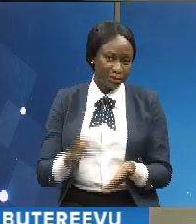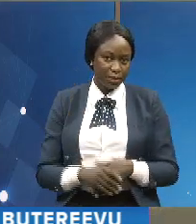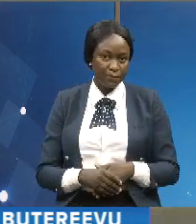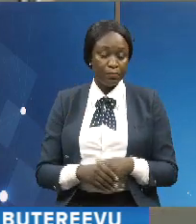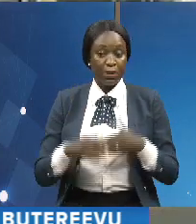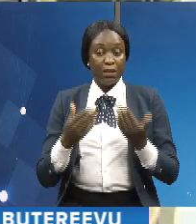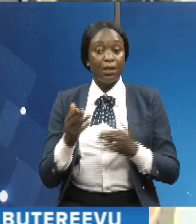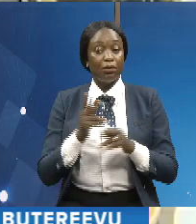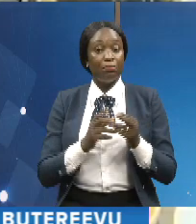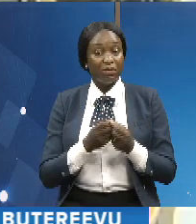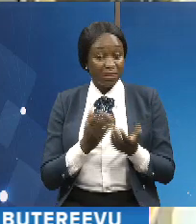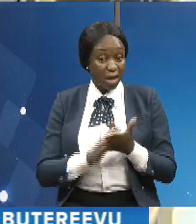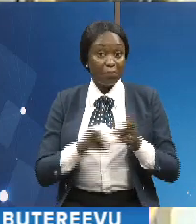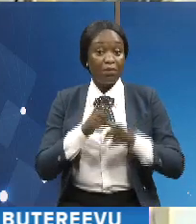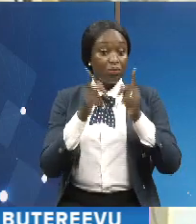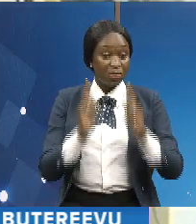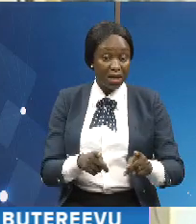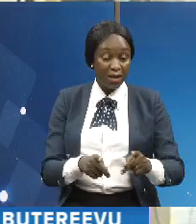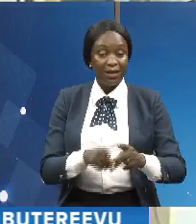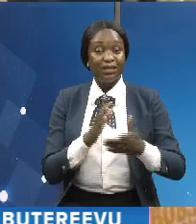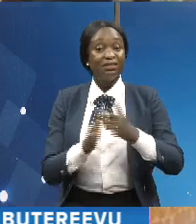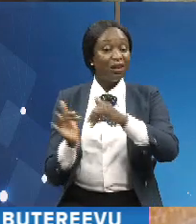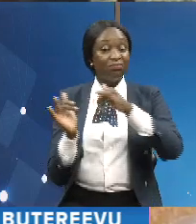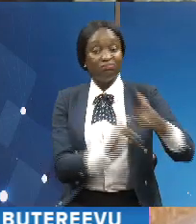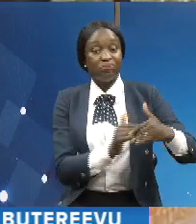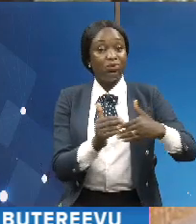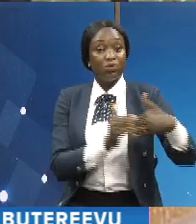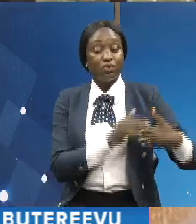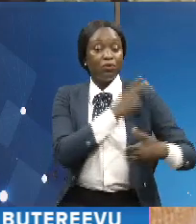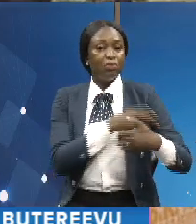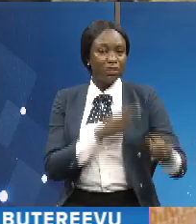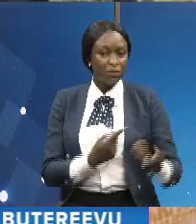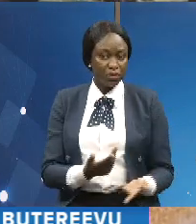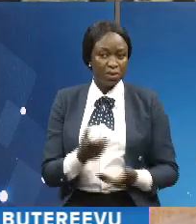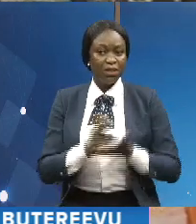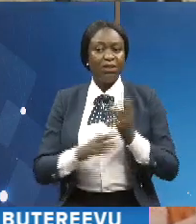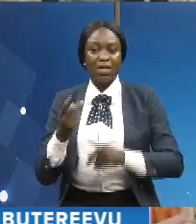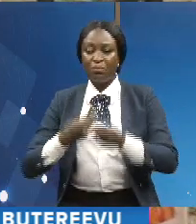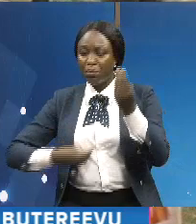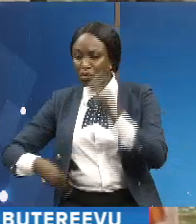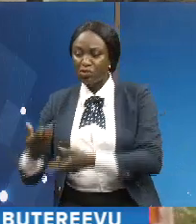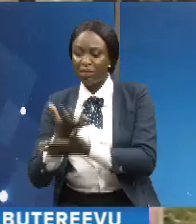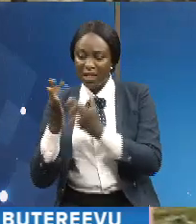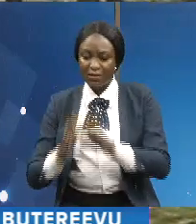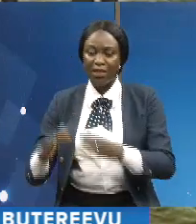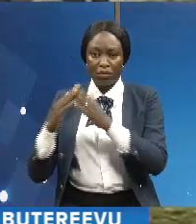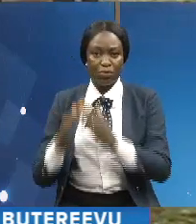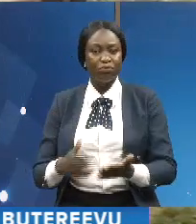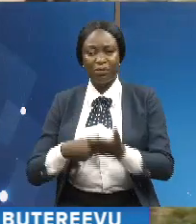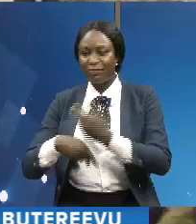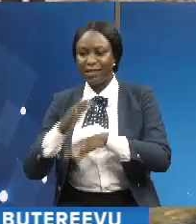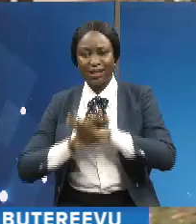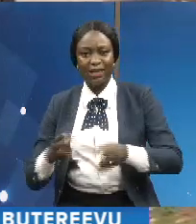embeera y'emirambo egimu okuwambibwa mu malwaliro gano so nga n'abantu abamu baatuuka n'okwetundako ebyabwe byonna okusobola okusasulira